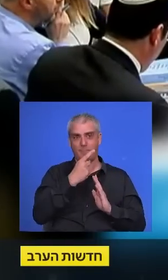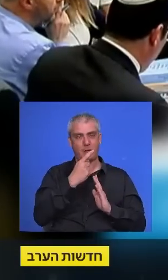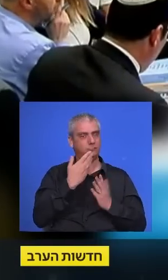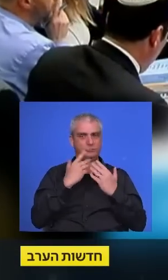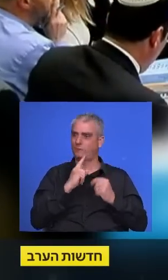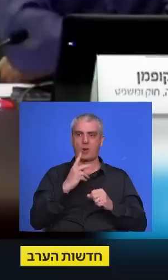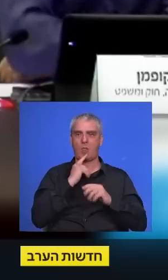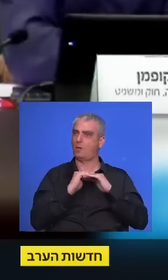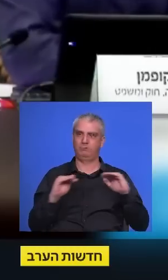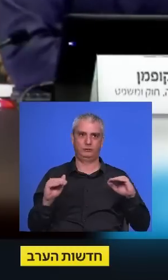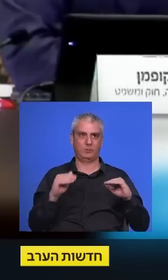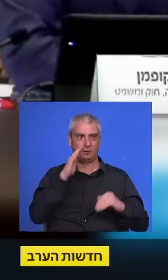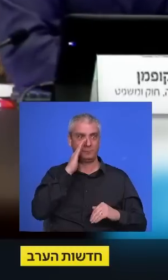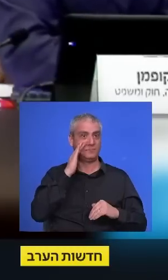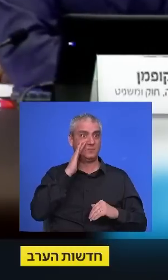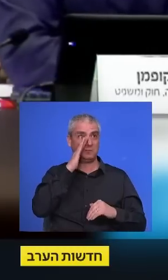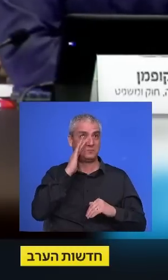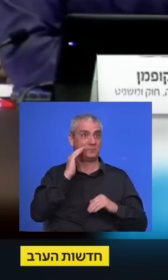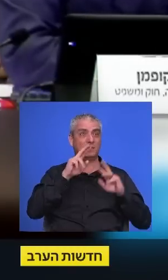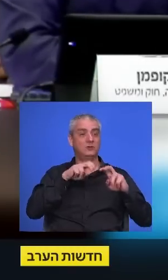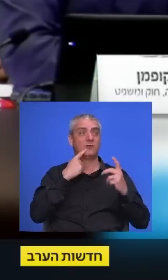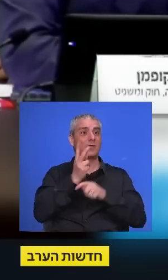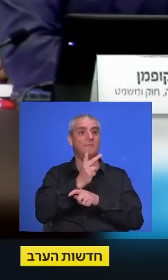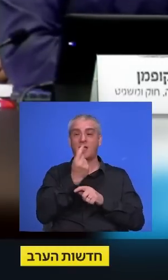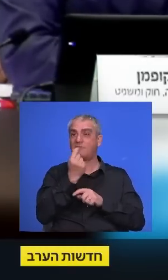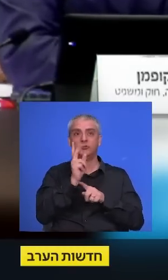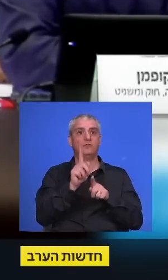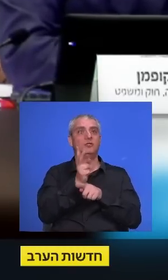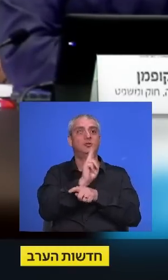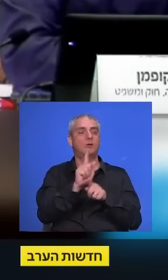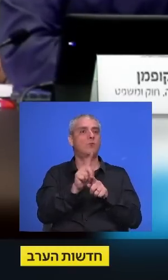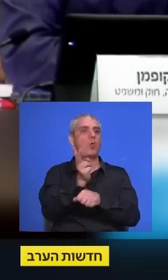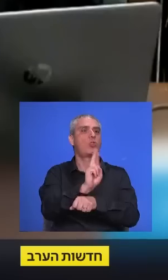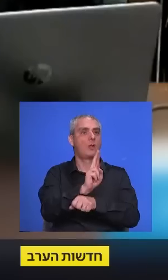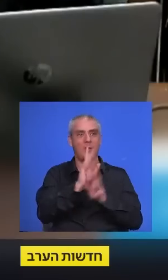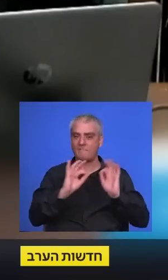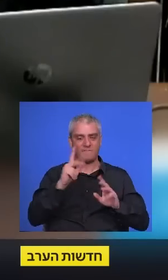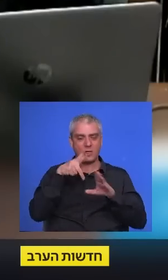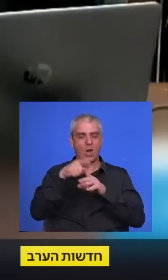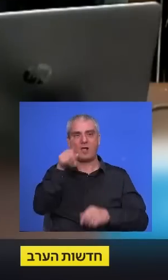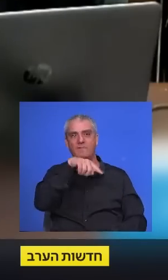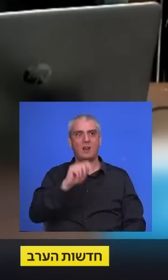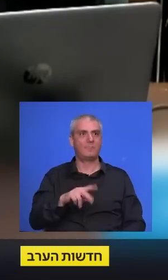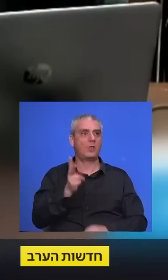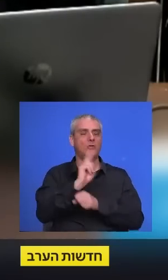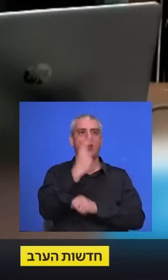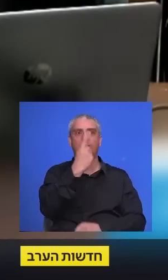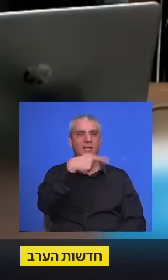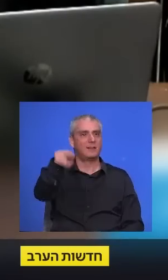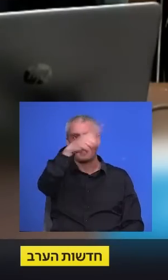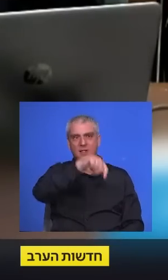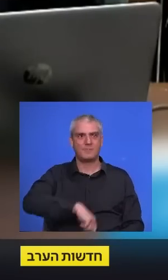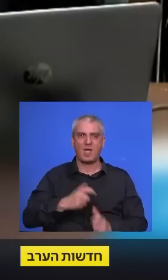עברה בשקט. ישבתם פה רבע שעה ושיקרתם כמו נוכלים ואף אחד לא הפריע לכם. הנוכלים היחידים זה אתם. חבורת